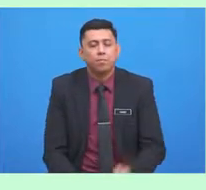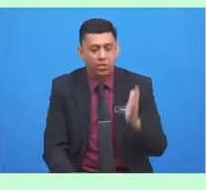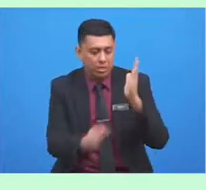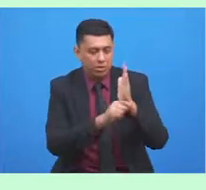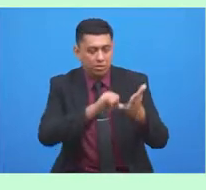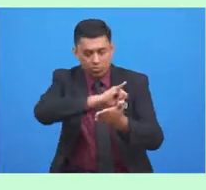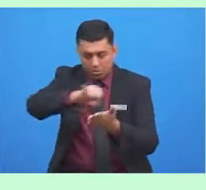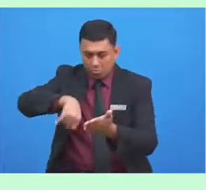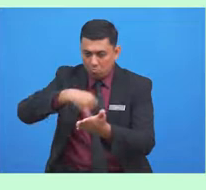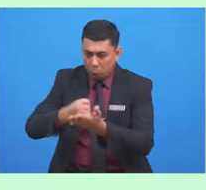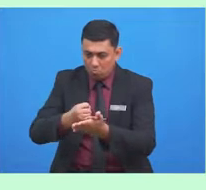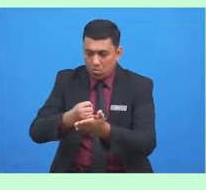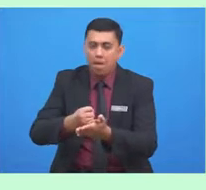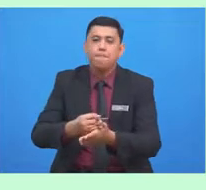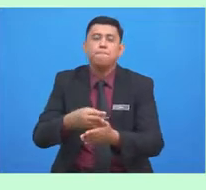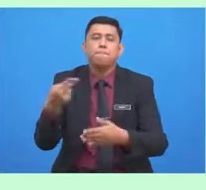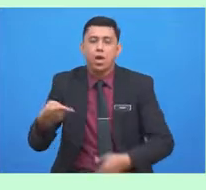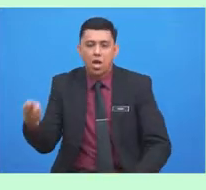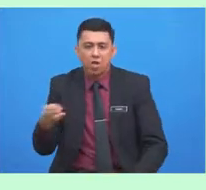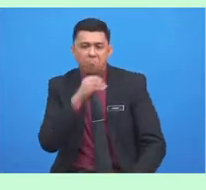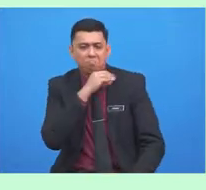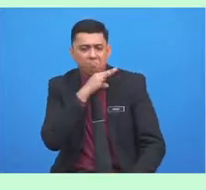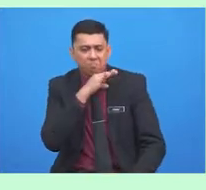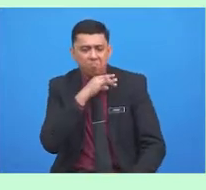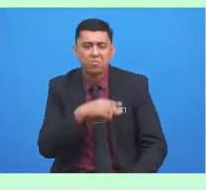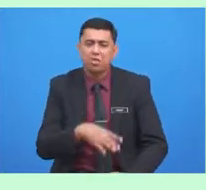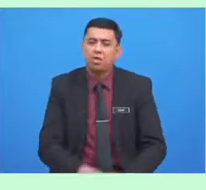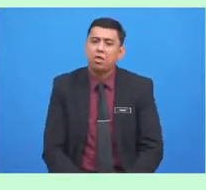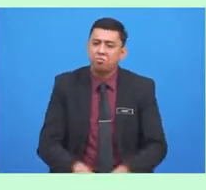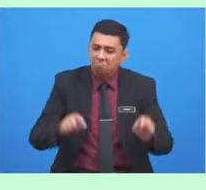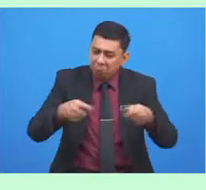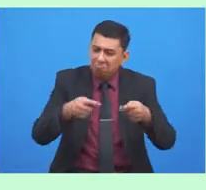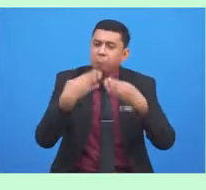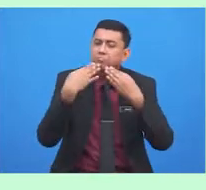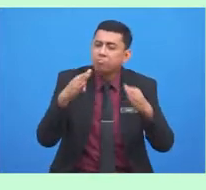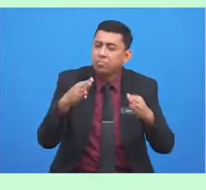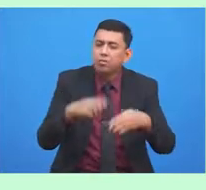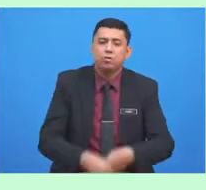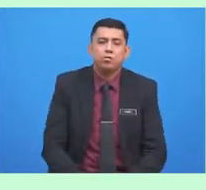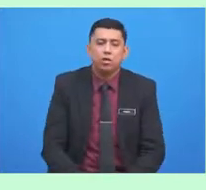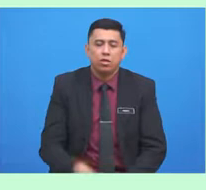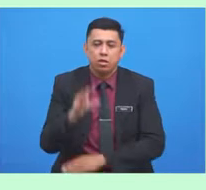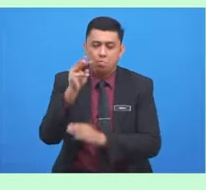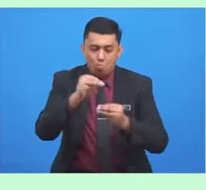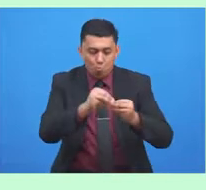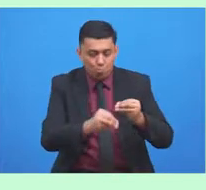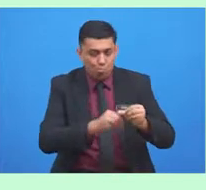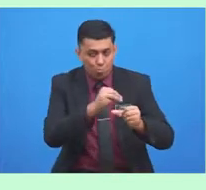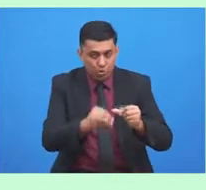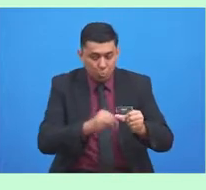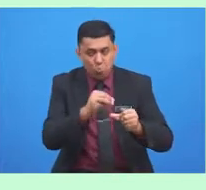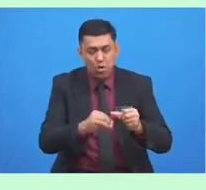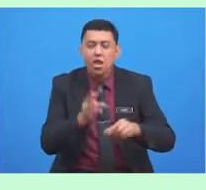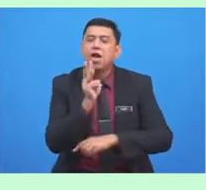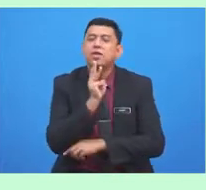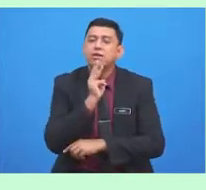menambahkan jumlah bahan pencemar ke dalam udara yang boleh bertindak balas dengan molekul-molekul air di